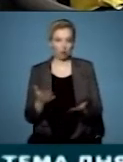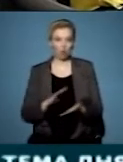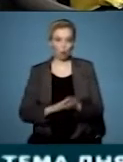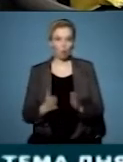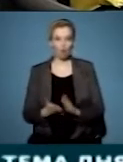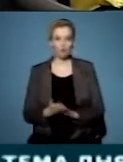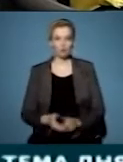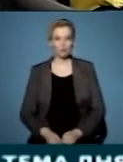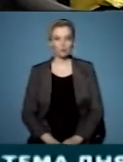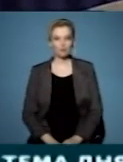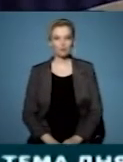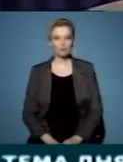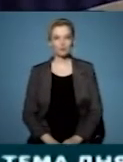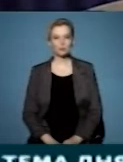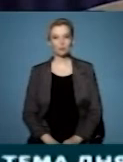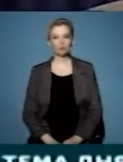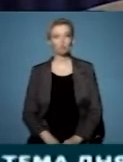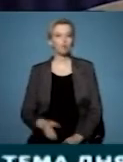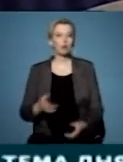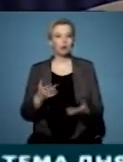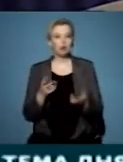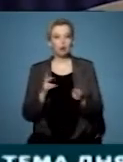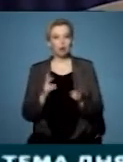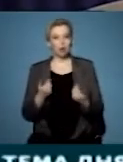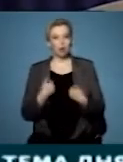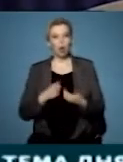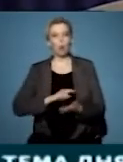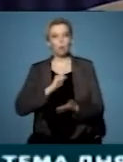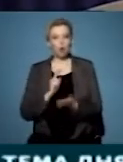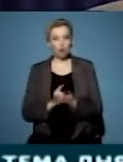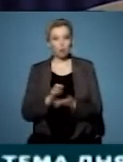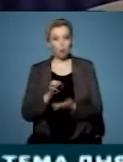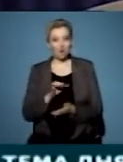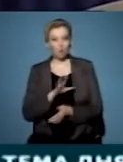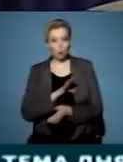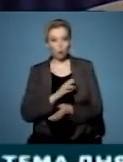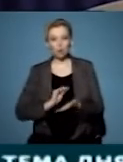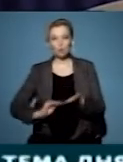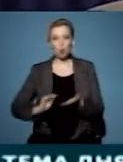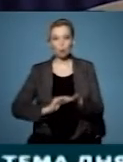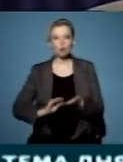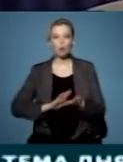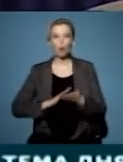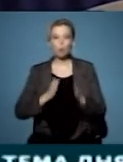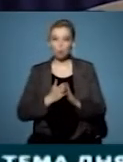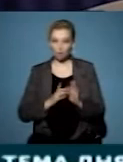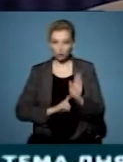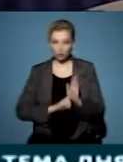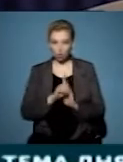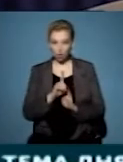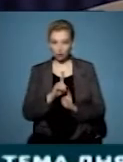умов? Ну, як на мене, то мало би бути прописані умови